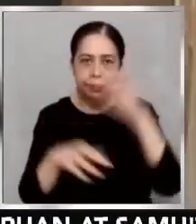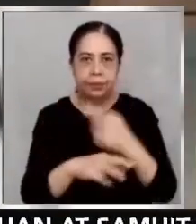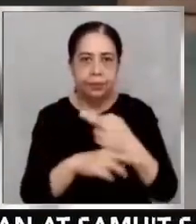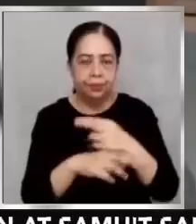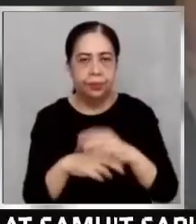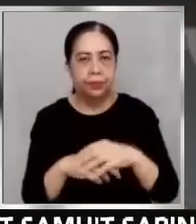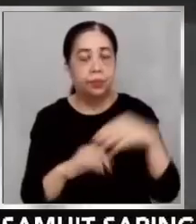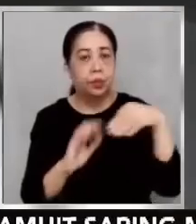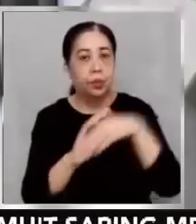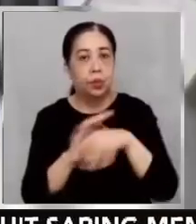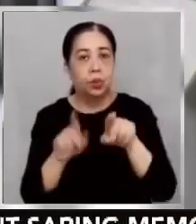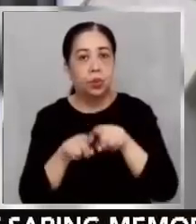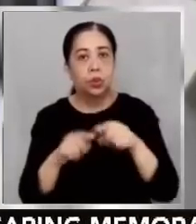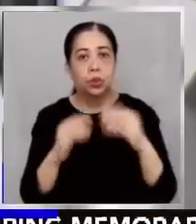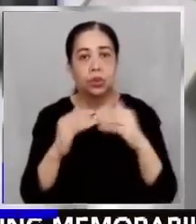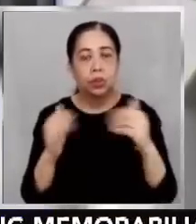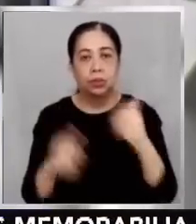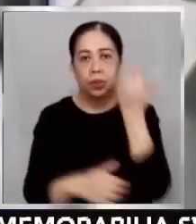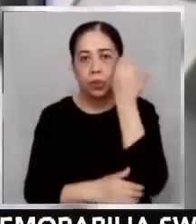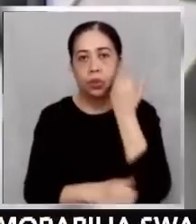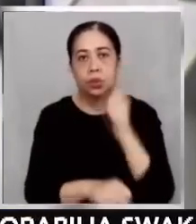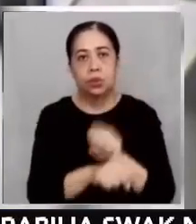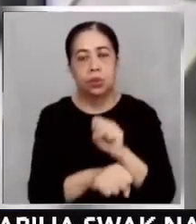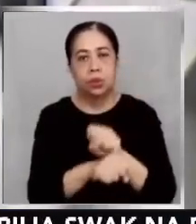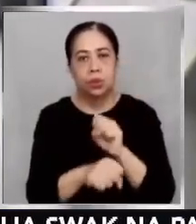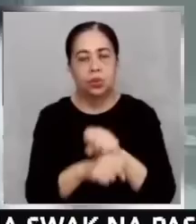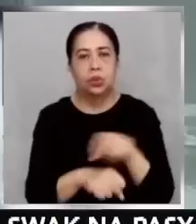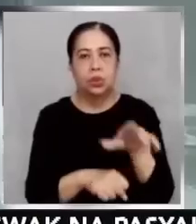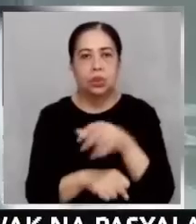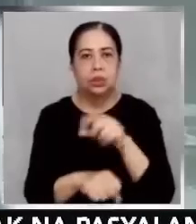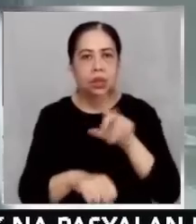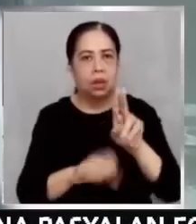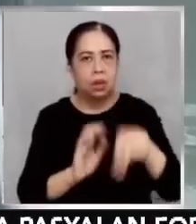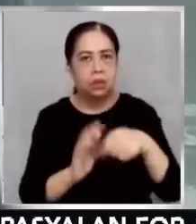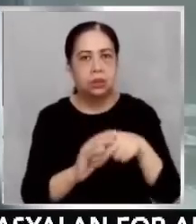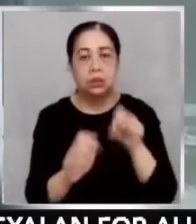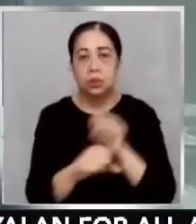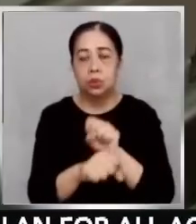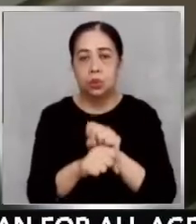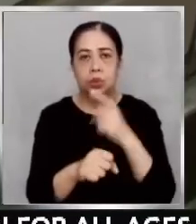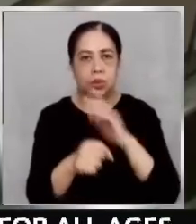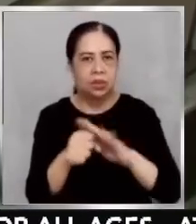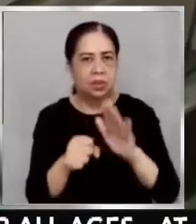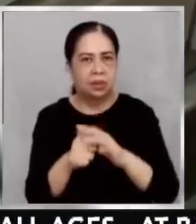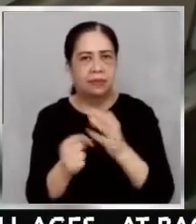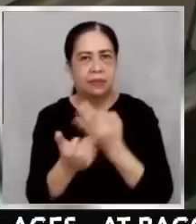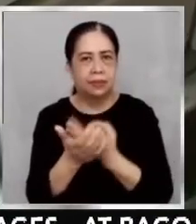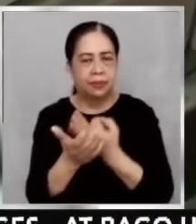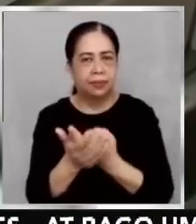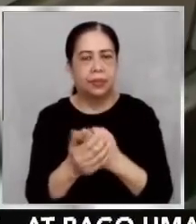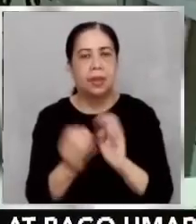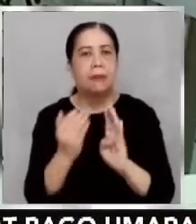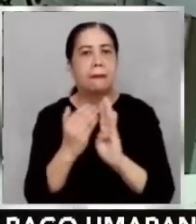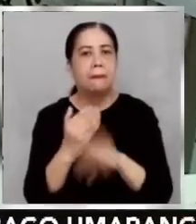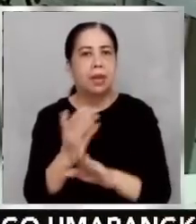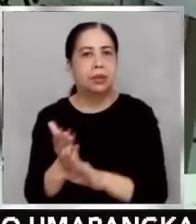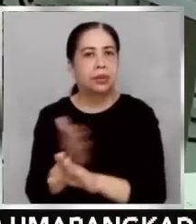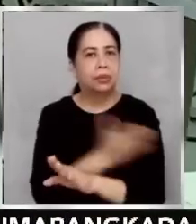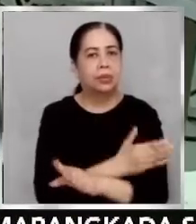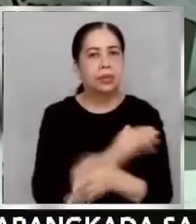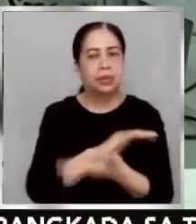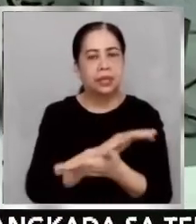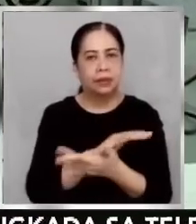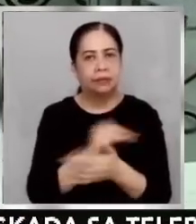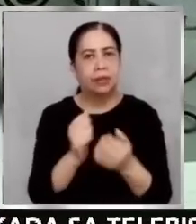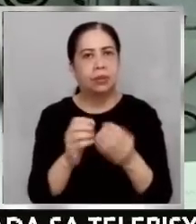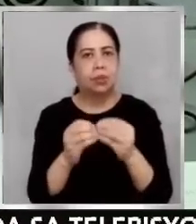ang antas ng underemployed o yung mga nakukulangan sa oras ng trabaho para sumapat ang kita. Balik pre-pandemic level na yan o mas kaunti pa